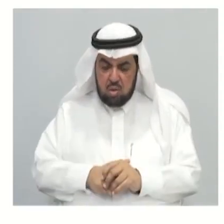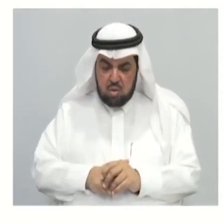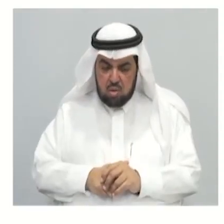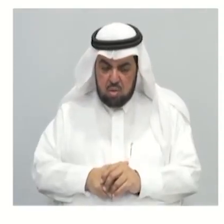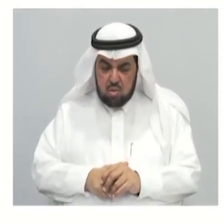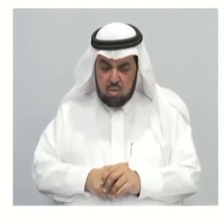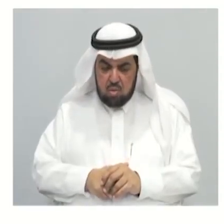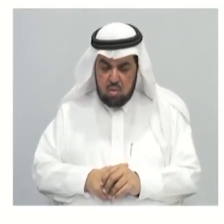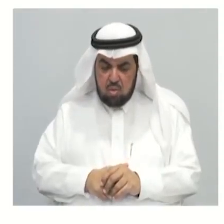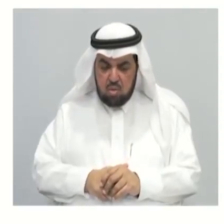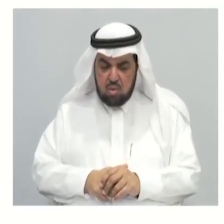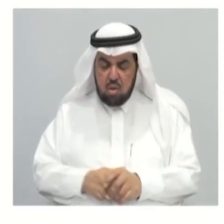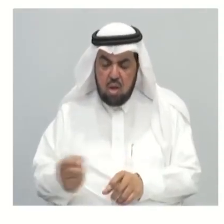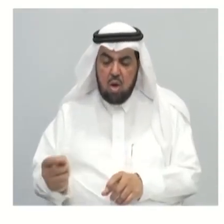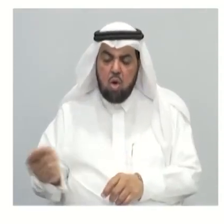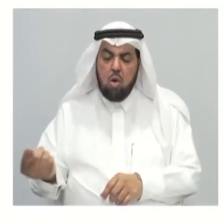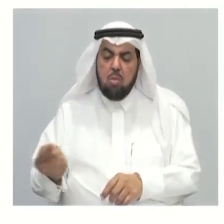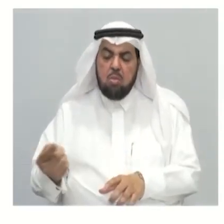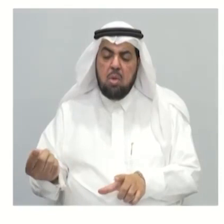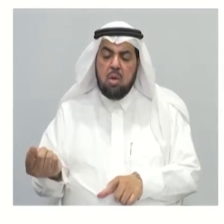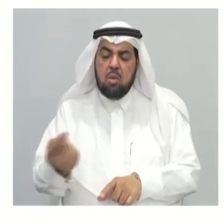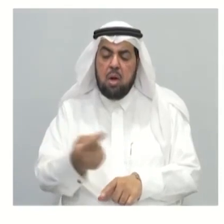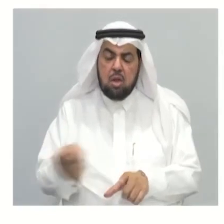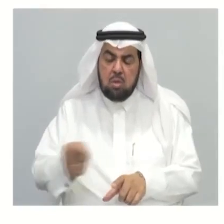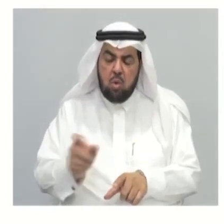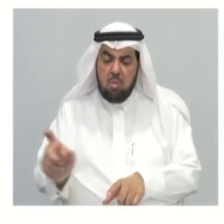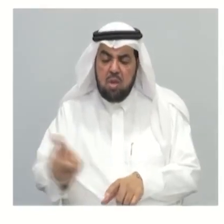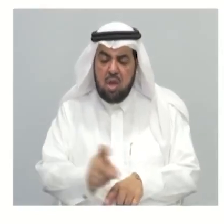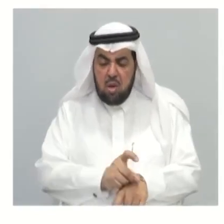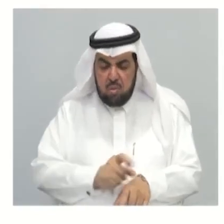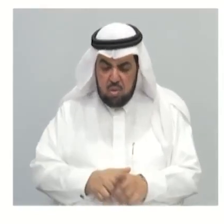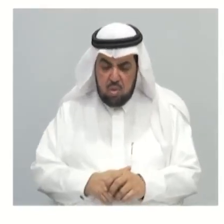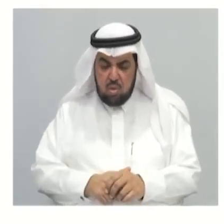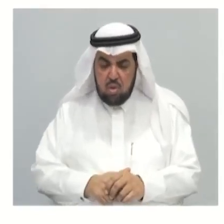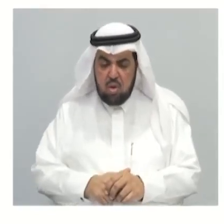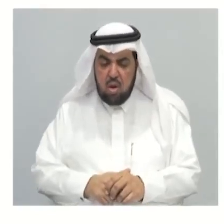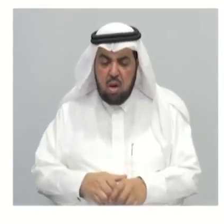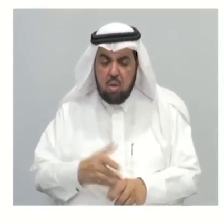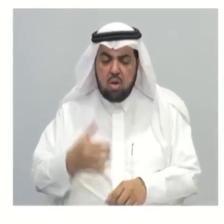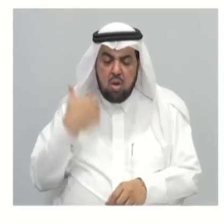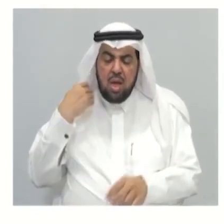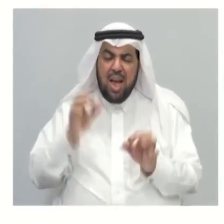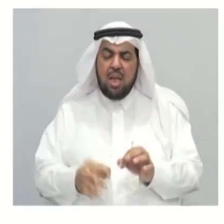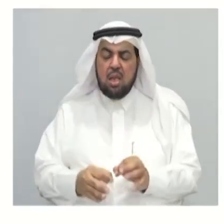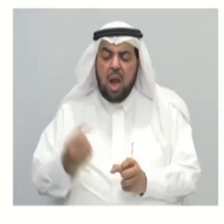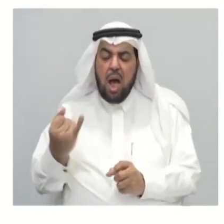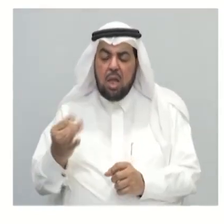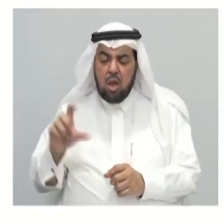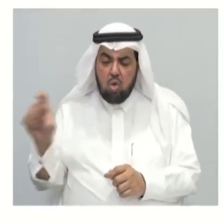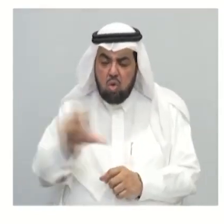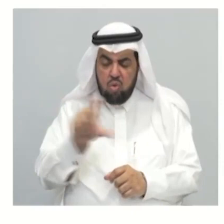جدول نقوم برسم الجدول بالسحب مباشره نحدد عدد